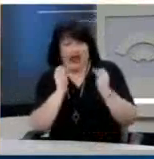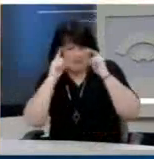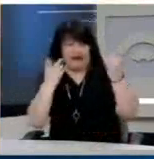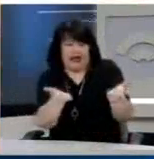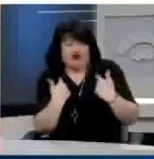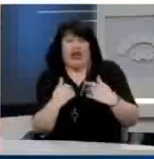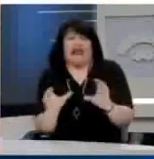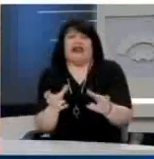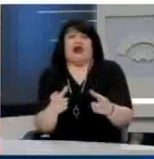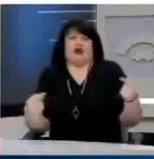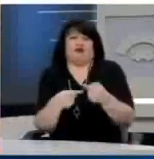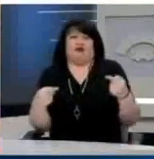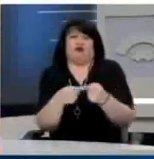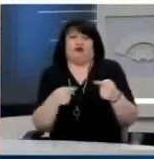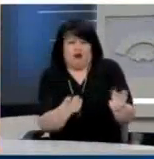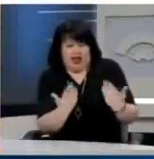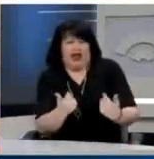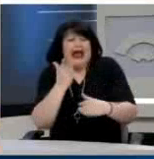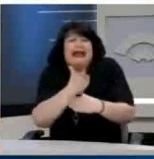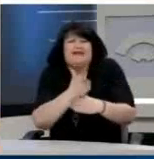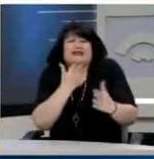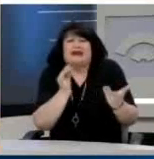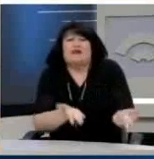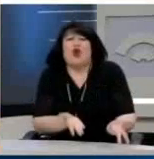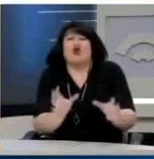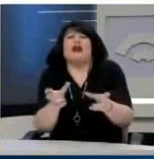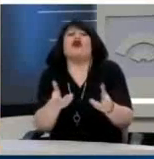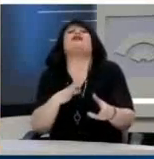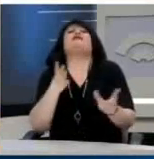αναμετρηθούμε. Ελάτε να την παρατεθούμε. Γιατί κρύβεστε?